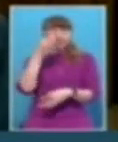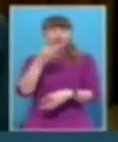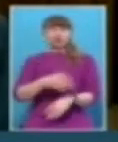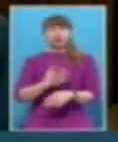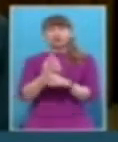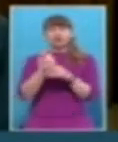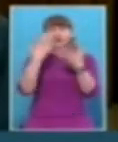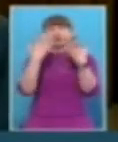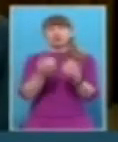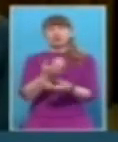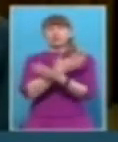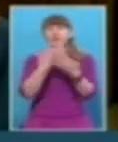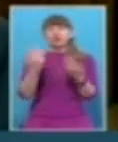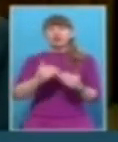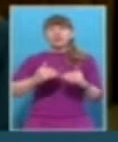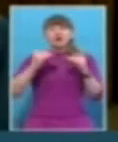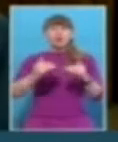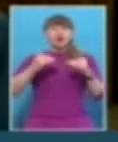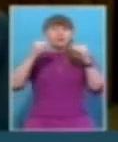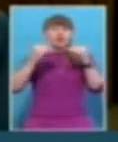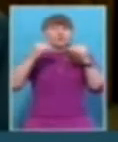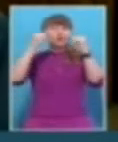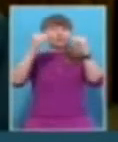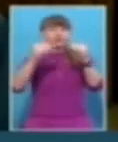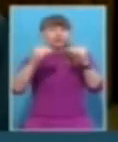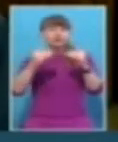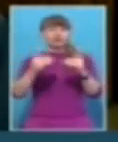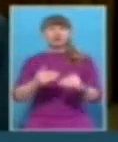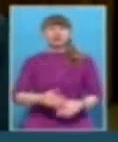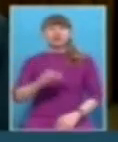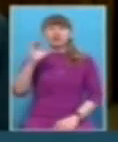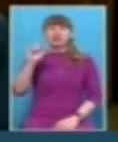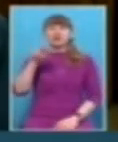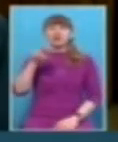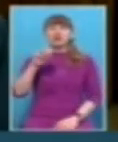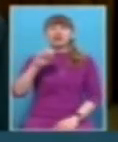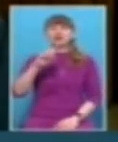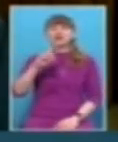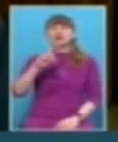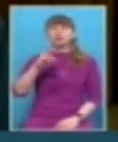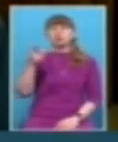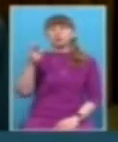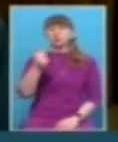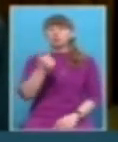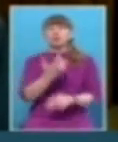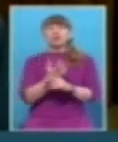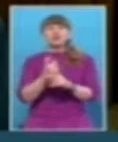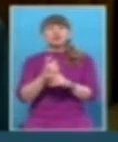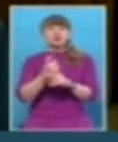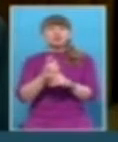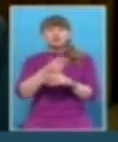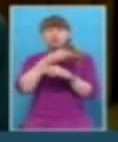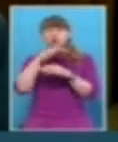вот в этот день мы выше поднимались вот, к салангу. Вот это вот такие воспоминания. Много